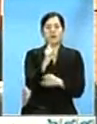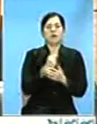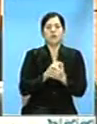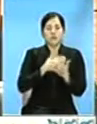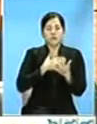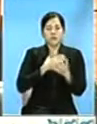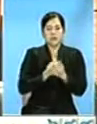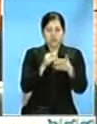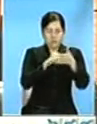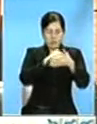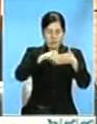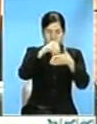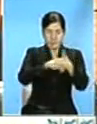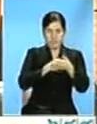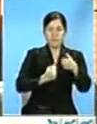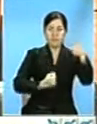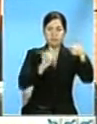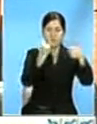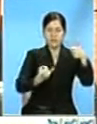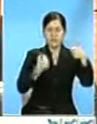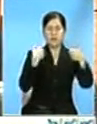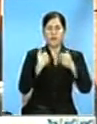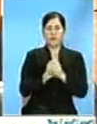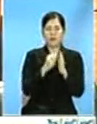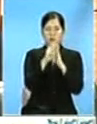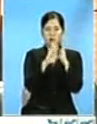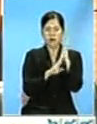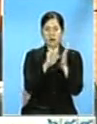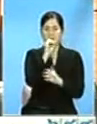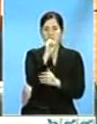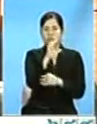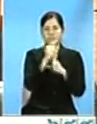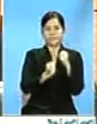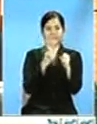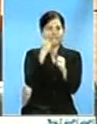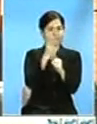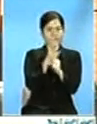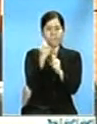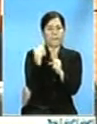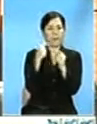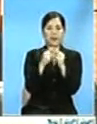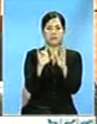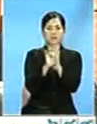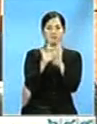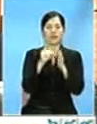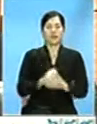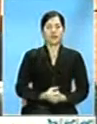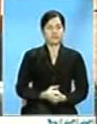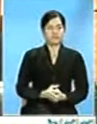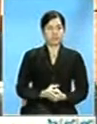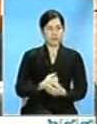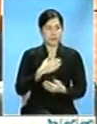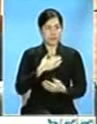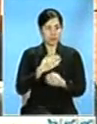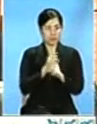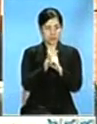พ้มีชนะกติกาเขียนไว้ว่า4ปีครั้งหนึ่ง4ปีครั้งหนึ่งนะครับก็ต้องมี